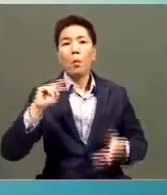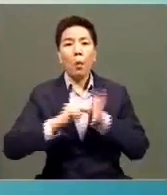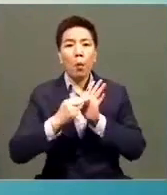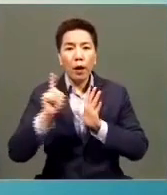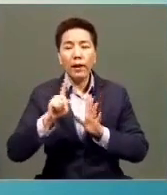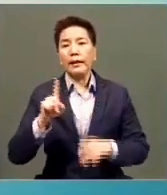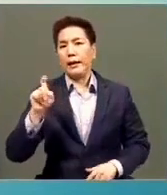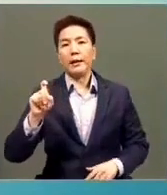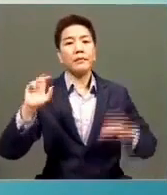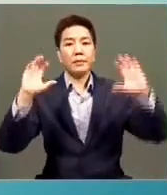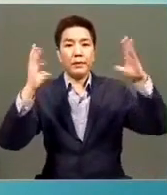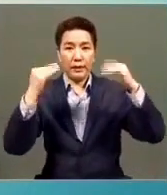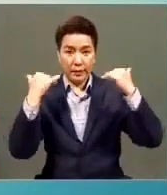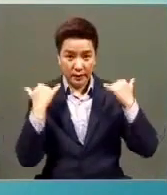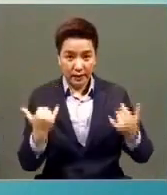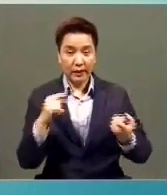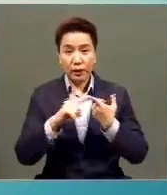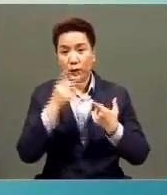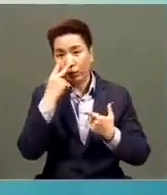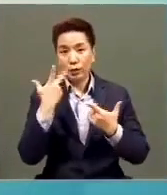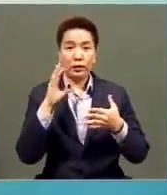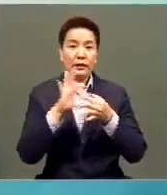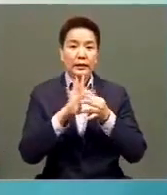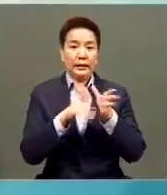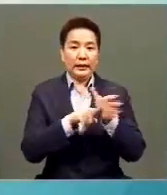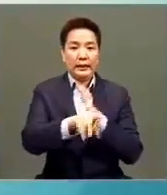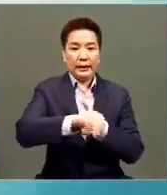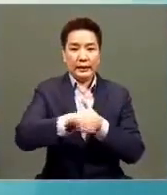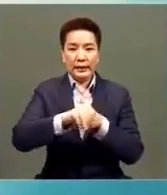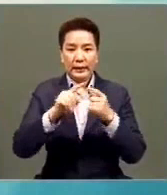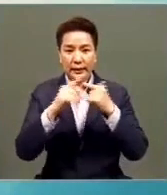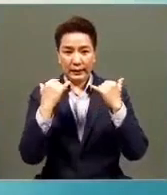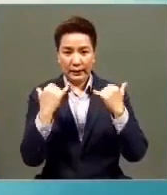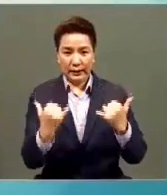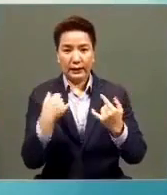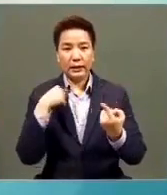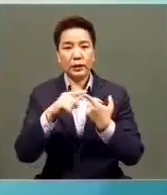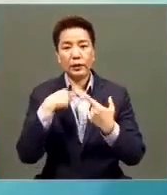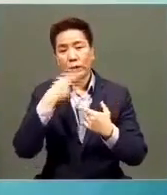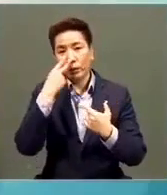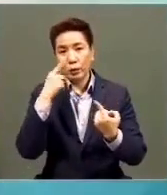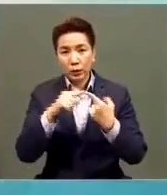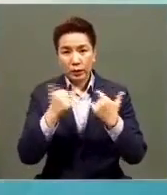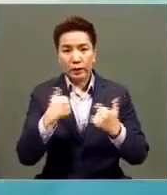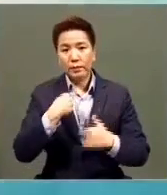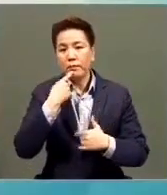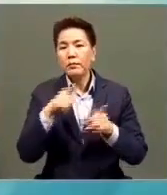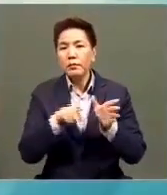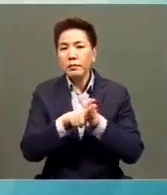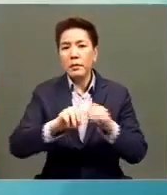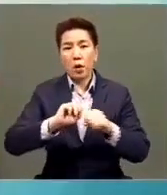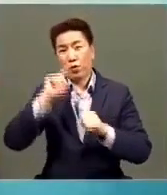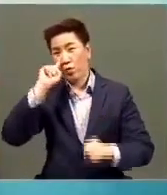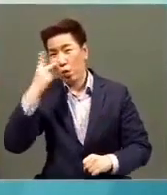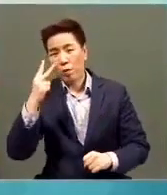ผู้เสียชีวิตค่ะไปดูรายงานของระลอกใหม่กันบ้างนะคะอาจารย์ทวีสินย้ำว่าเขาไม่ให้เรียกว่าระล